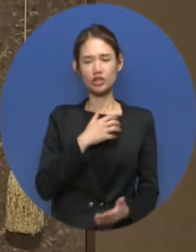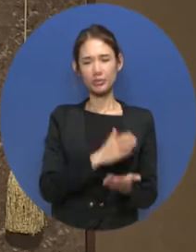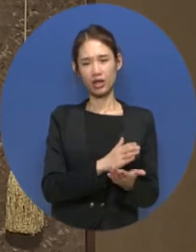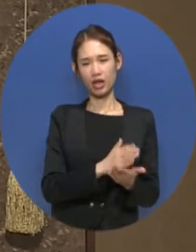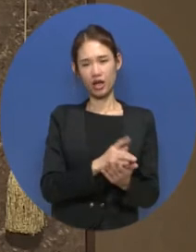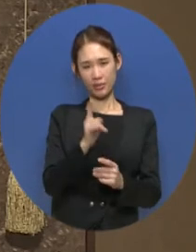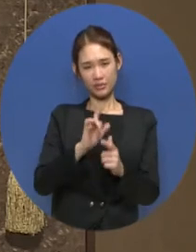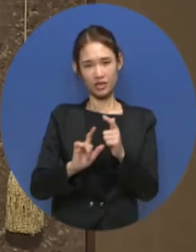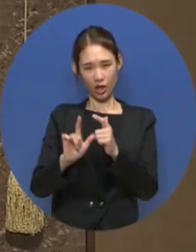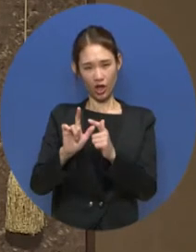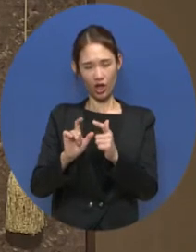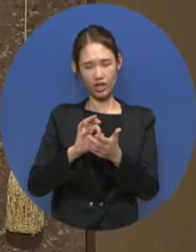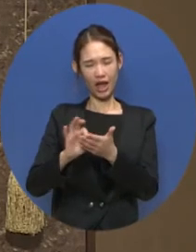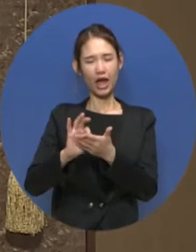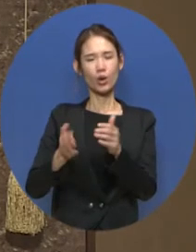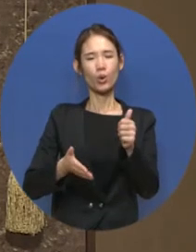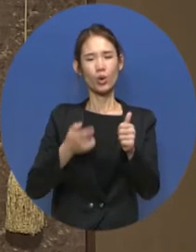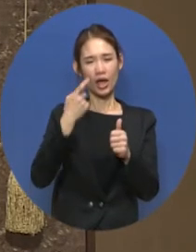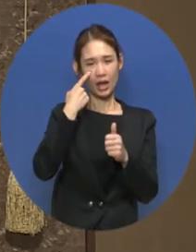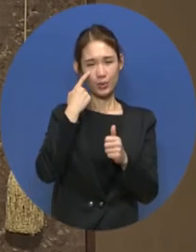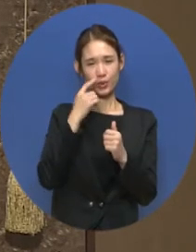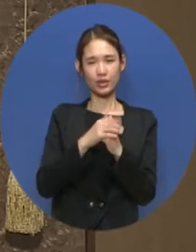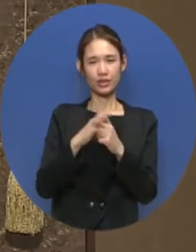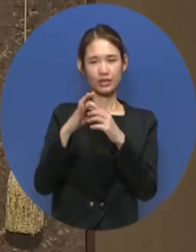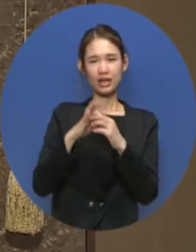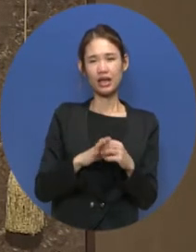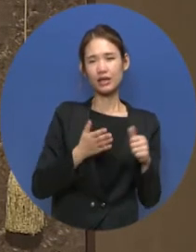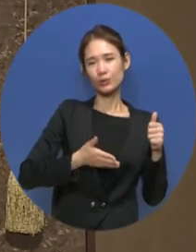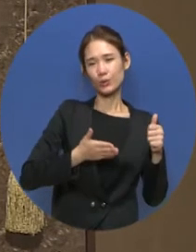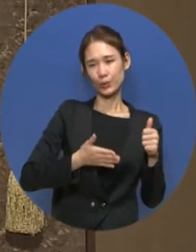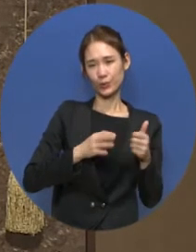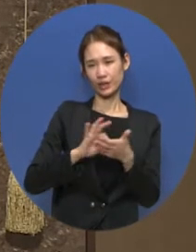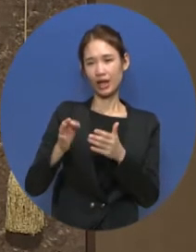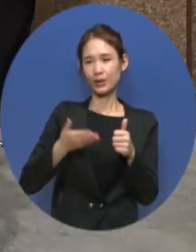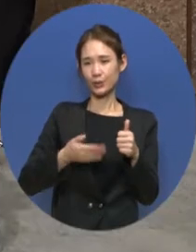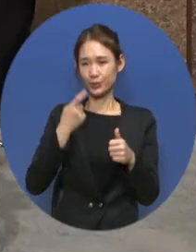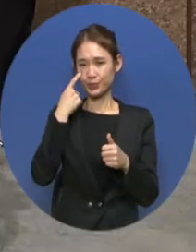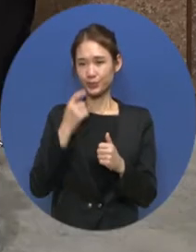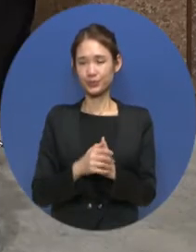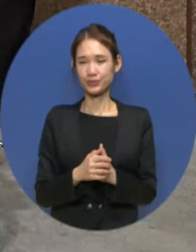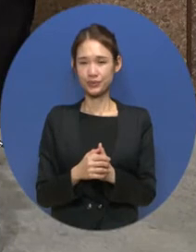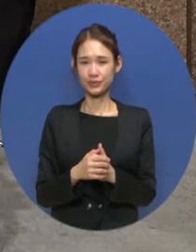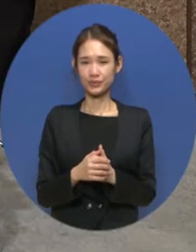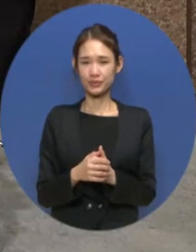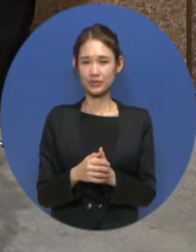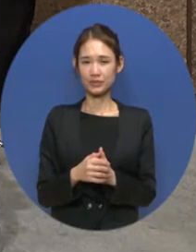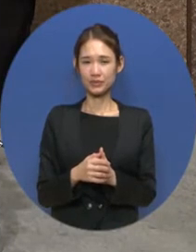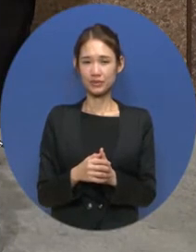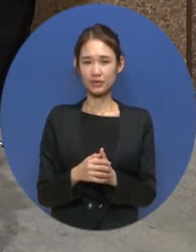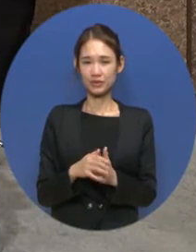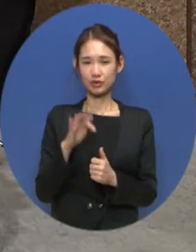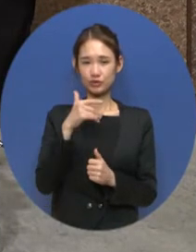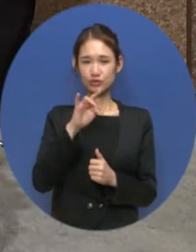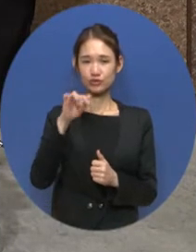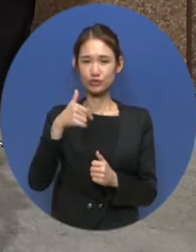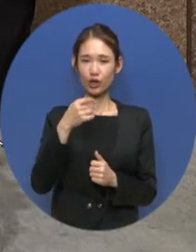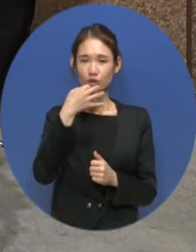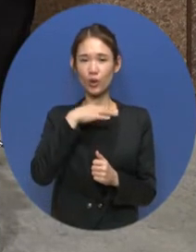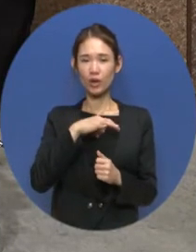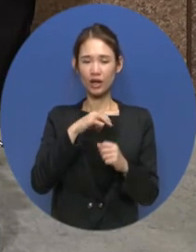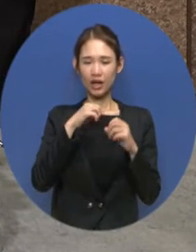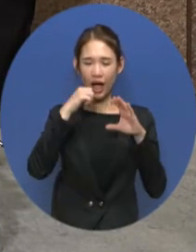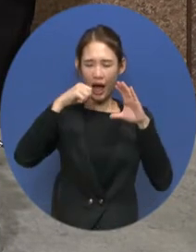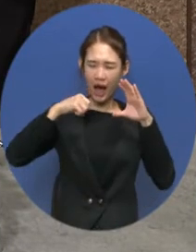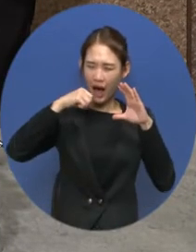네. 사실 한번 써보시고 예, 예, 그렇게 계속 써주셨으면 좋겠어요. 네, 네 그러니까 또 이 구전 효과라고 하죠. 네, 입소문이 네. 좀